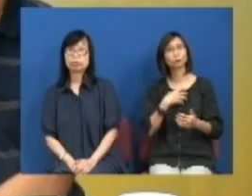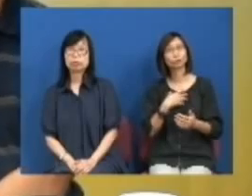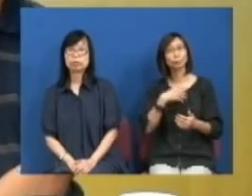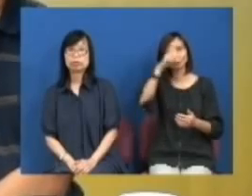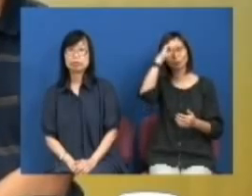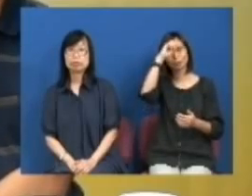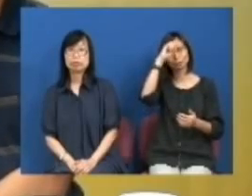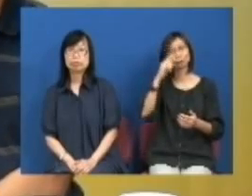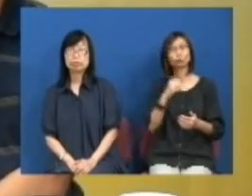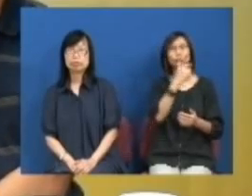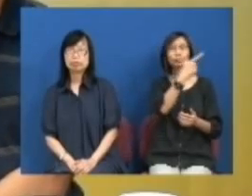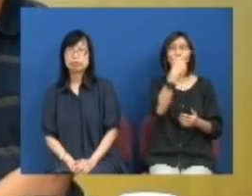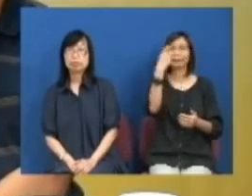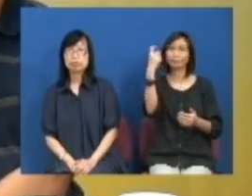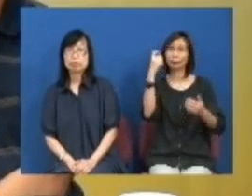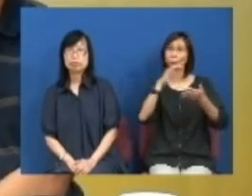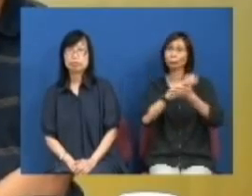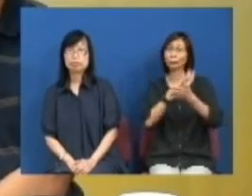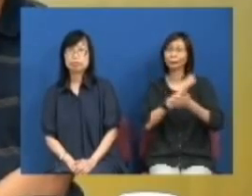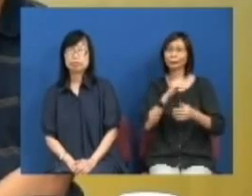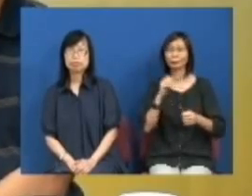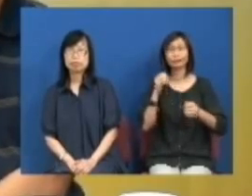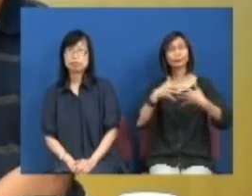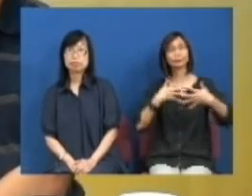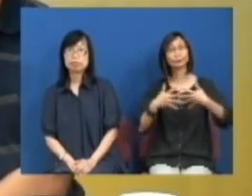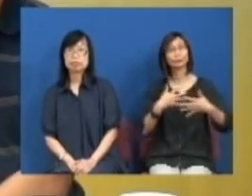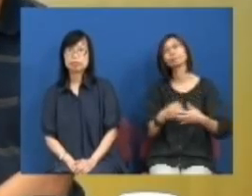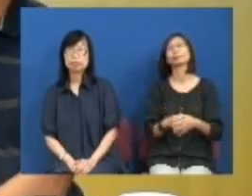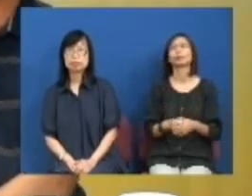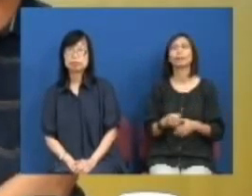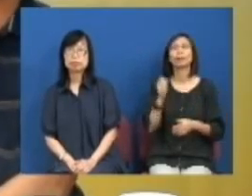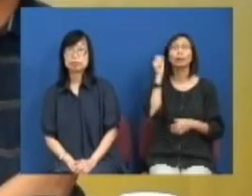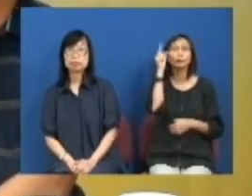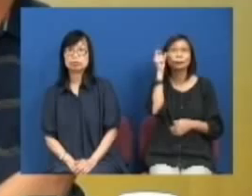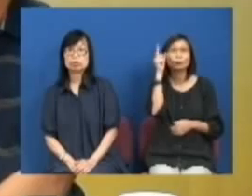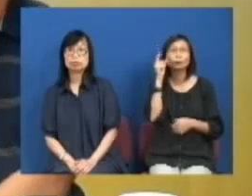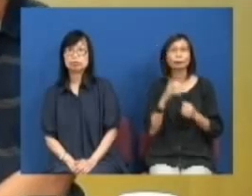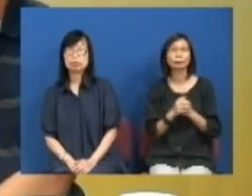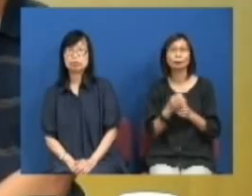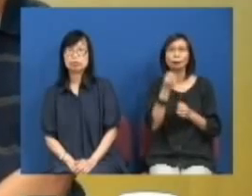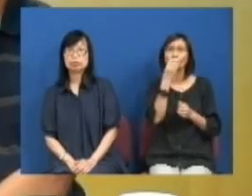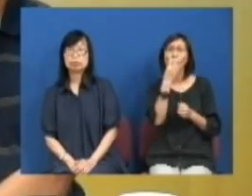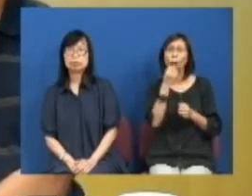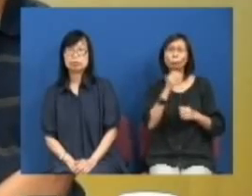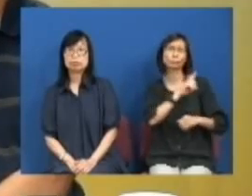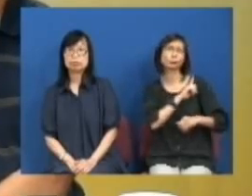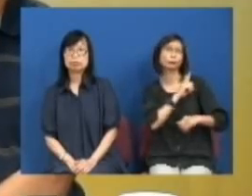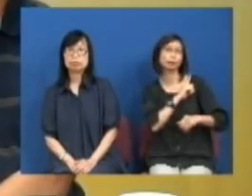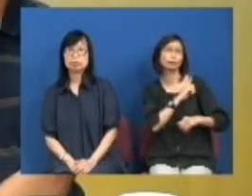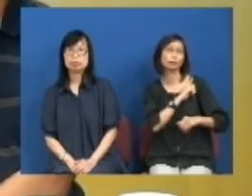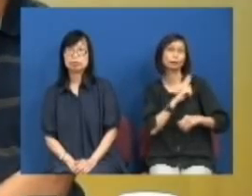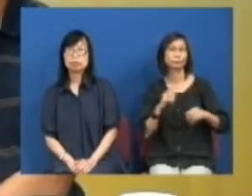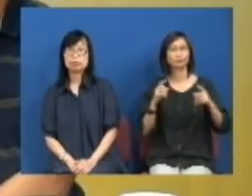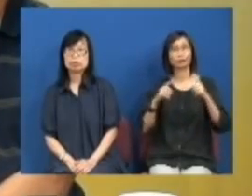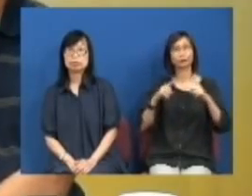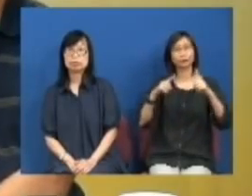有可能是一個即係好重要的象徵，就係話會不會香港人本身自己嘅民主自由咧，如果再不去